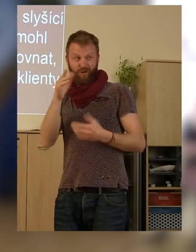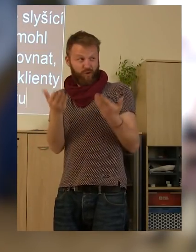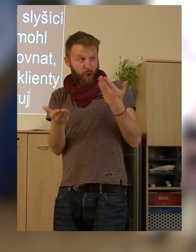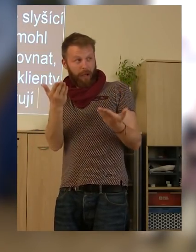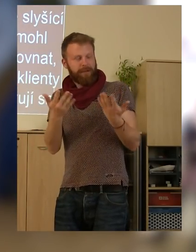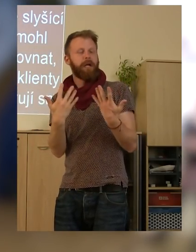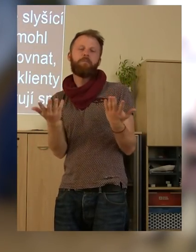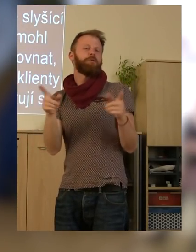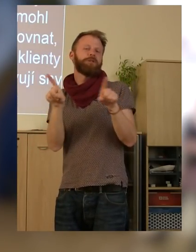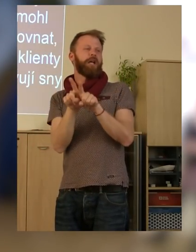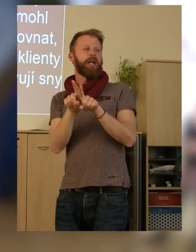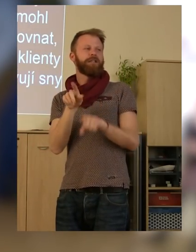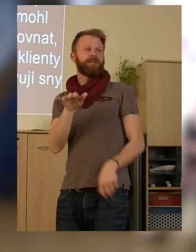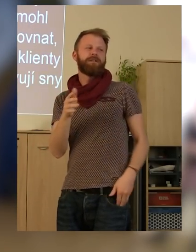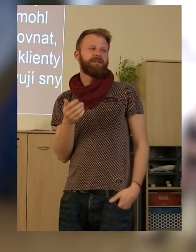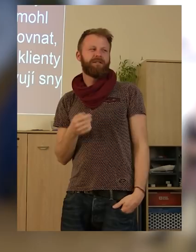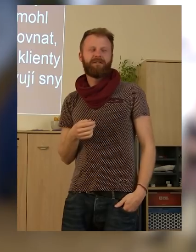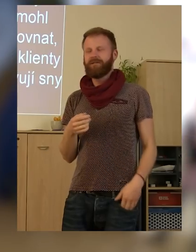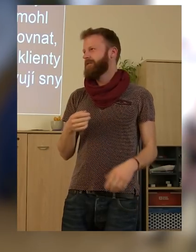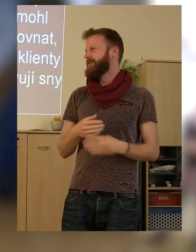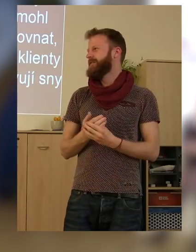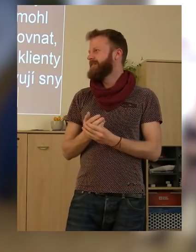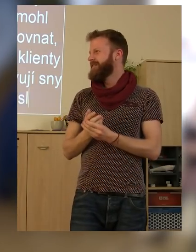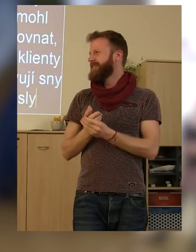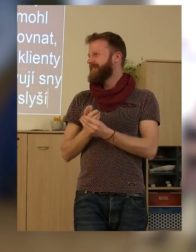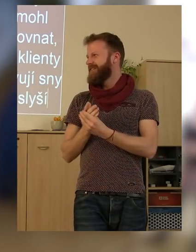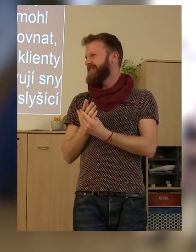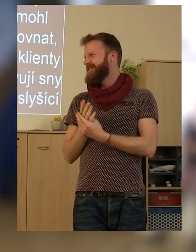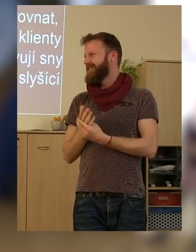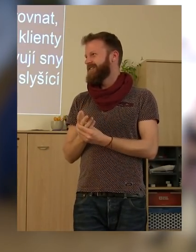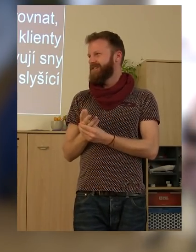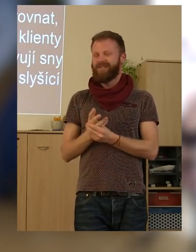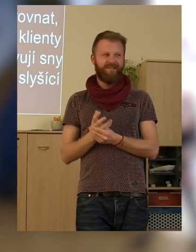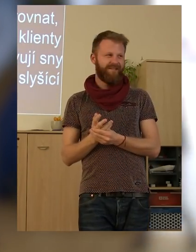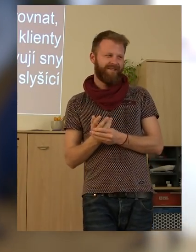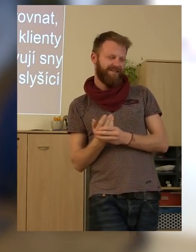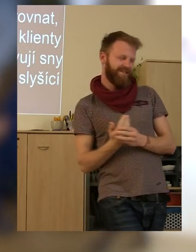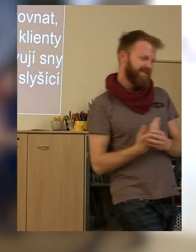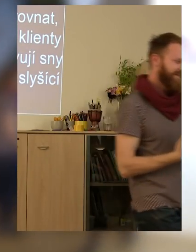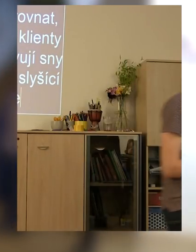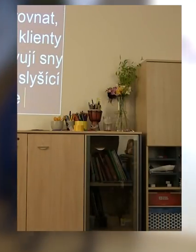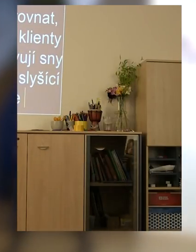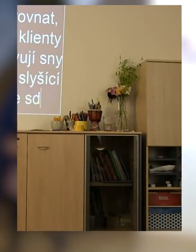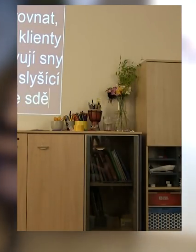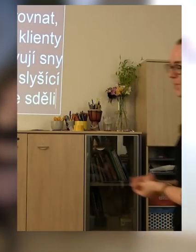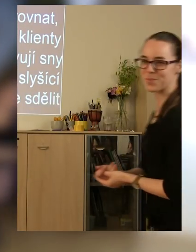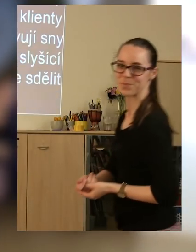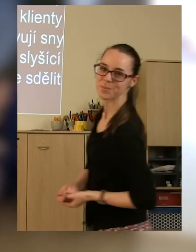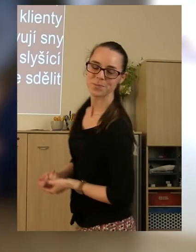více mají sny se zvukem, nějaké takové zkušenosti, můžete mi něco sdělit?